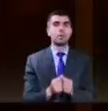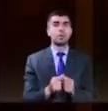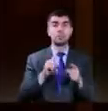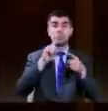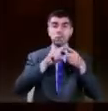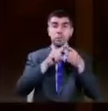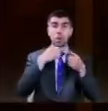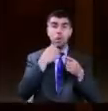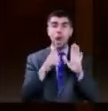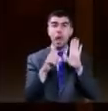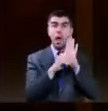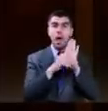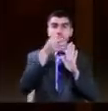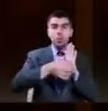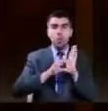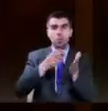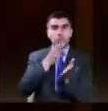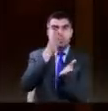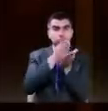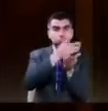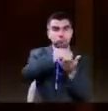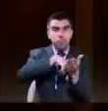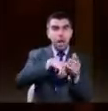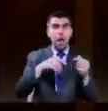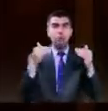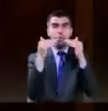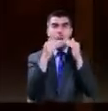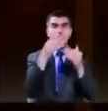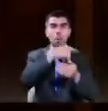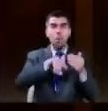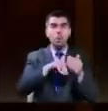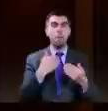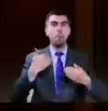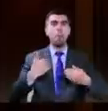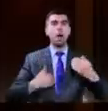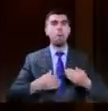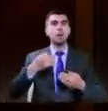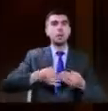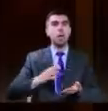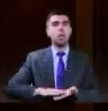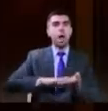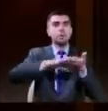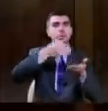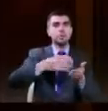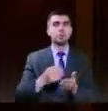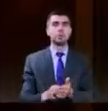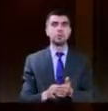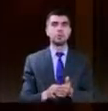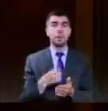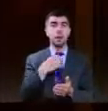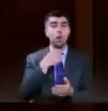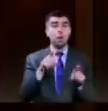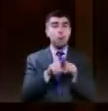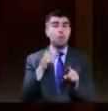وضع إطار تشريعي شامل ومندمج يهدف إلى تعزيز حقوق الأشخاص ذوي الاحتياجات الخاصة. راه مازال